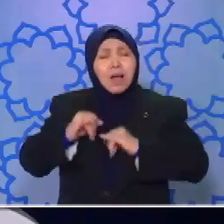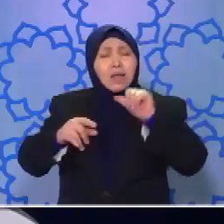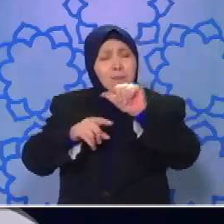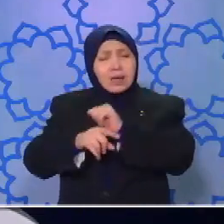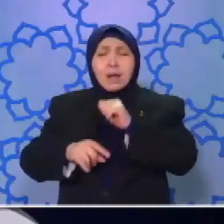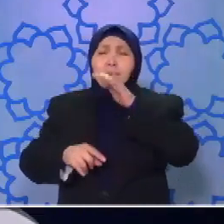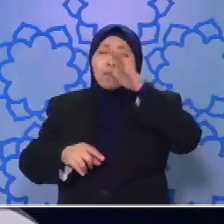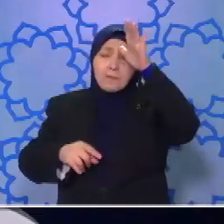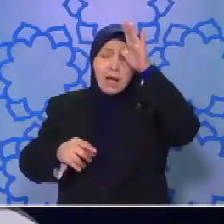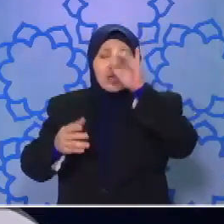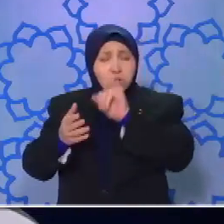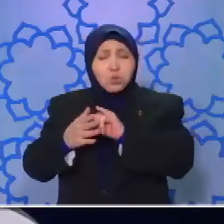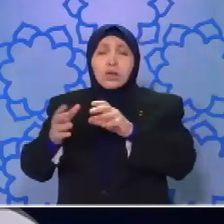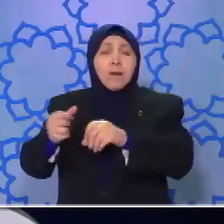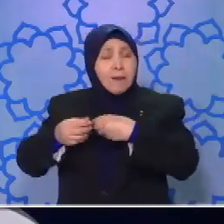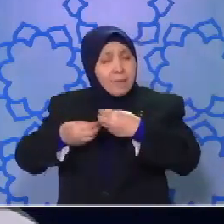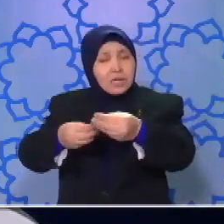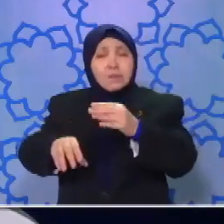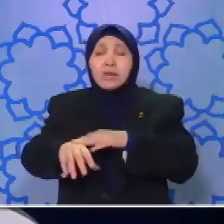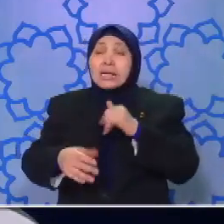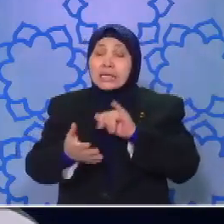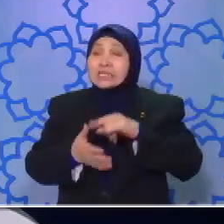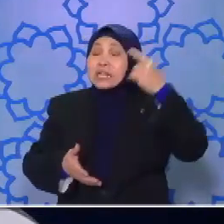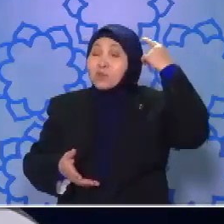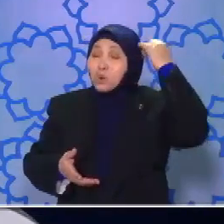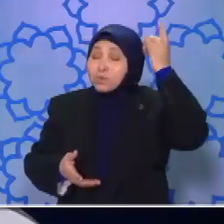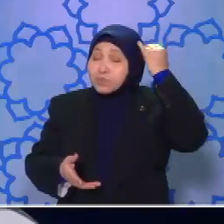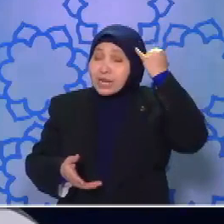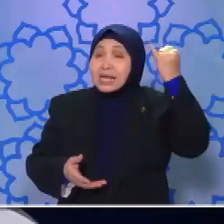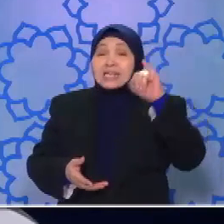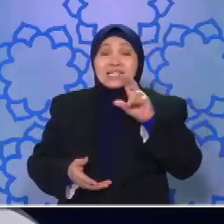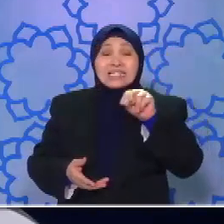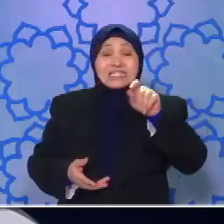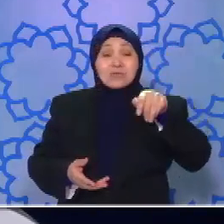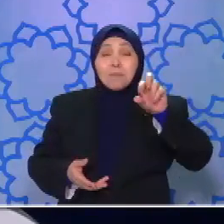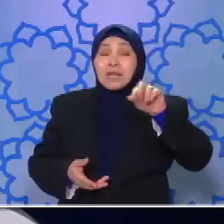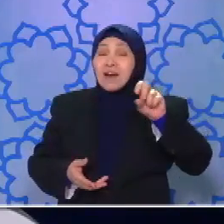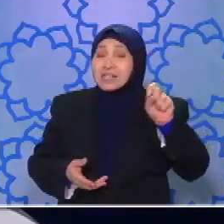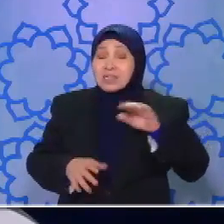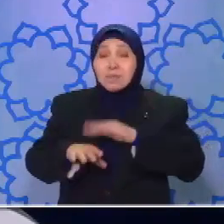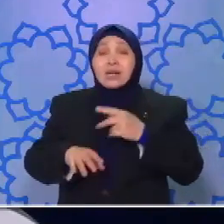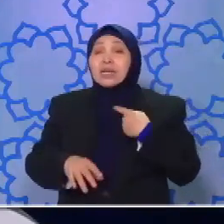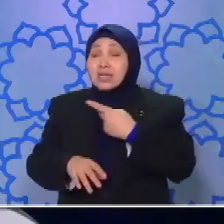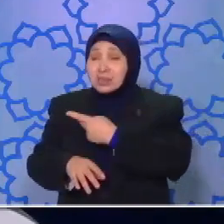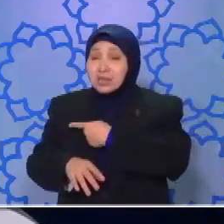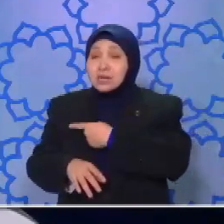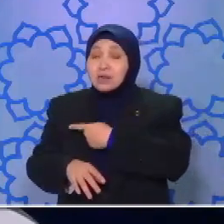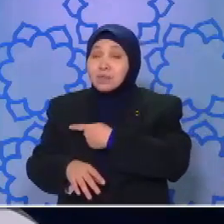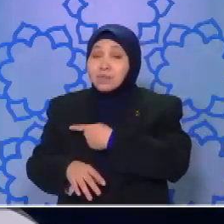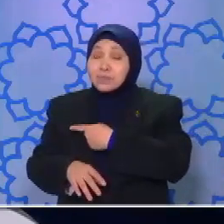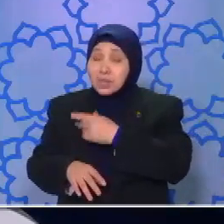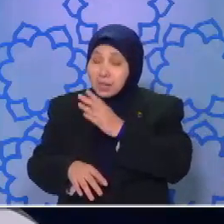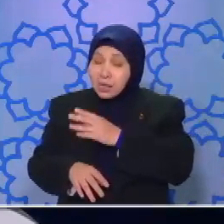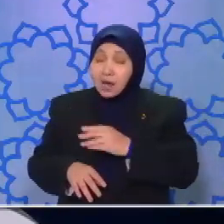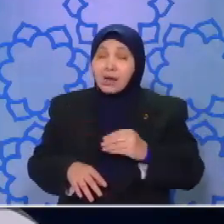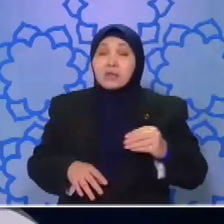ayat 82. Ini Allah sebagai satu inspirasi kepada kita. Allah kata fa arada rabbuka ay yablugha ashuddahuma wa yastakhrija kanzahuma rahmatan